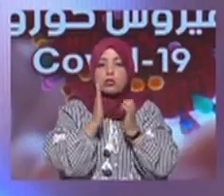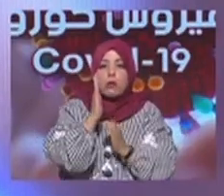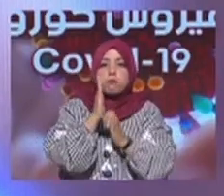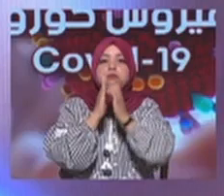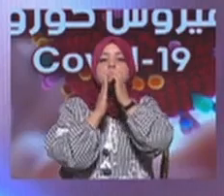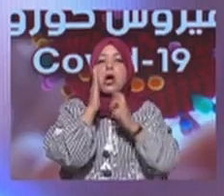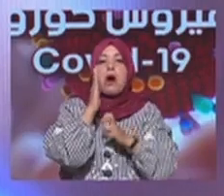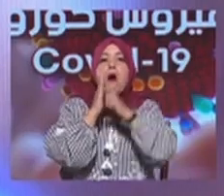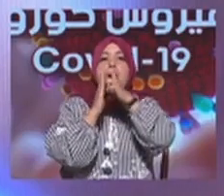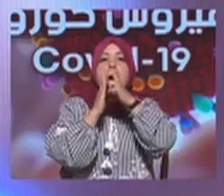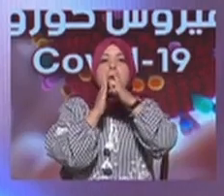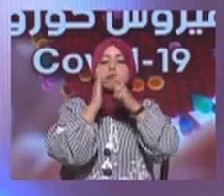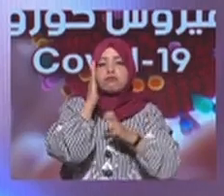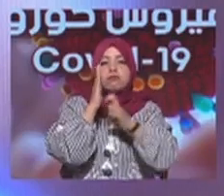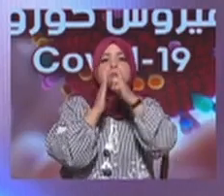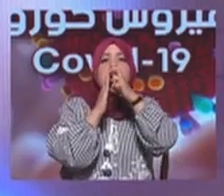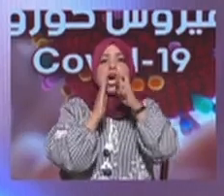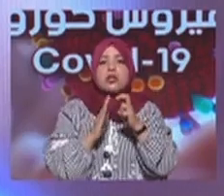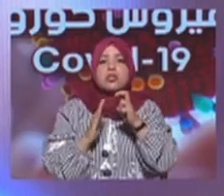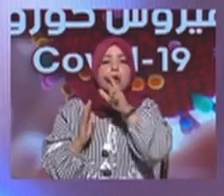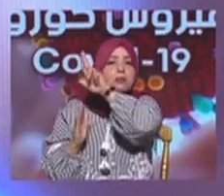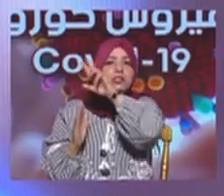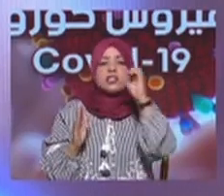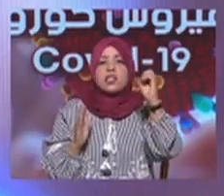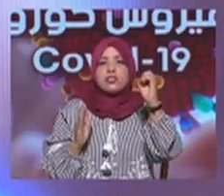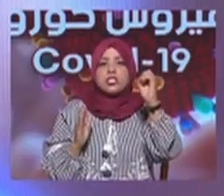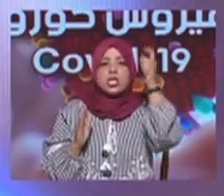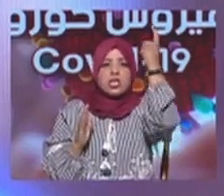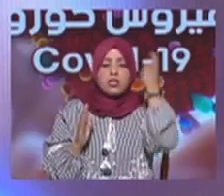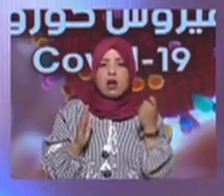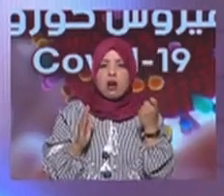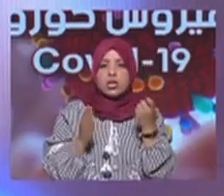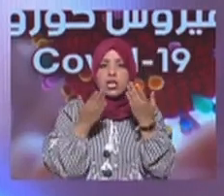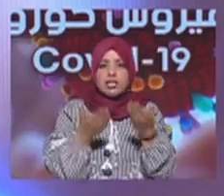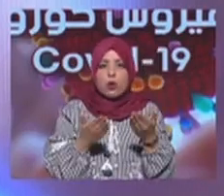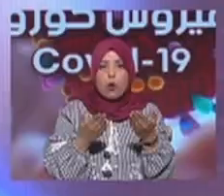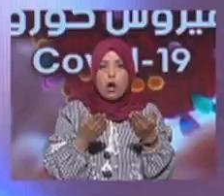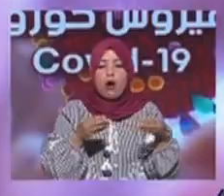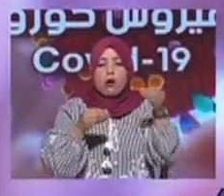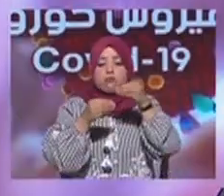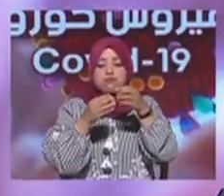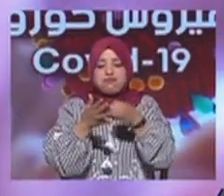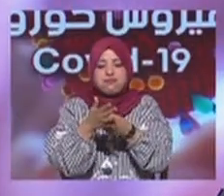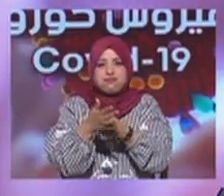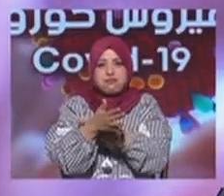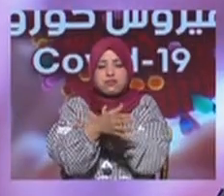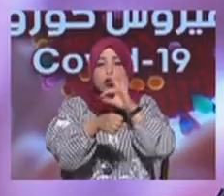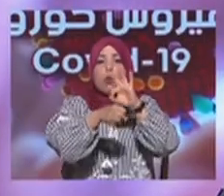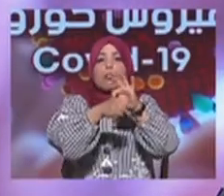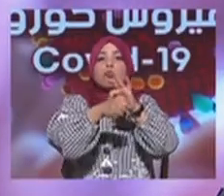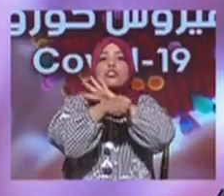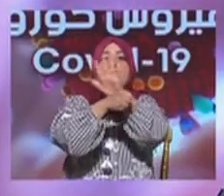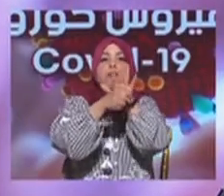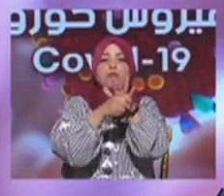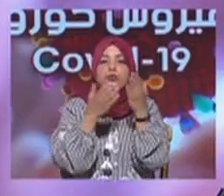حاملين للفيروس اكثر من 30 يوم ما نجموش نقولوا شفاو اذا كانوا مازالوا حاملين للفيروس. هامة جدا المعلومة اللي عطيتها توا